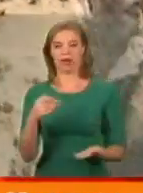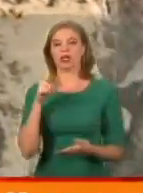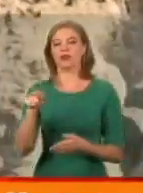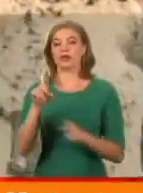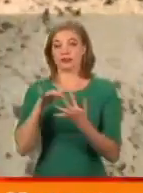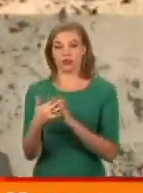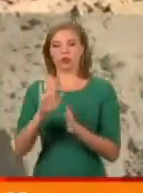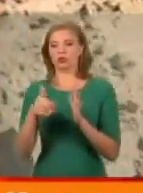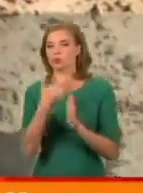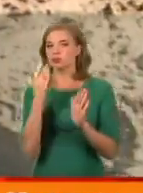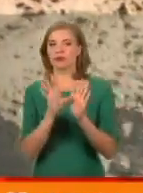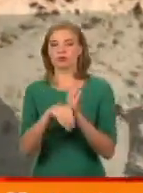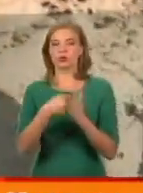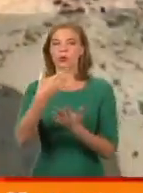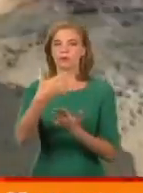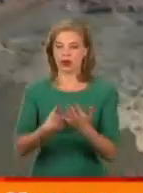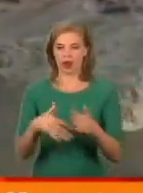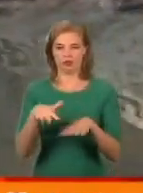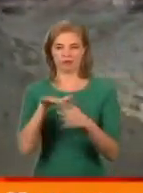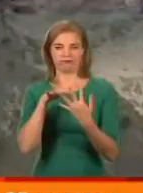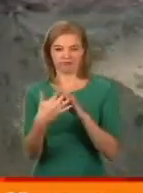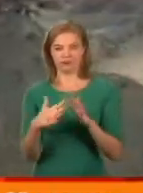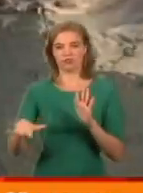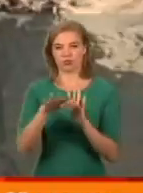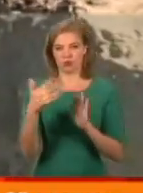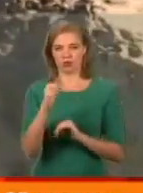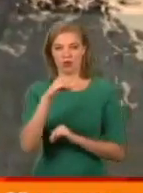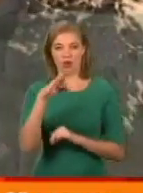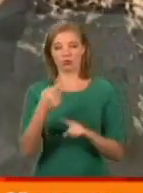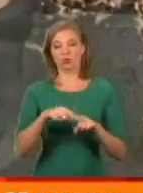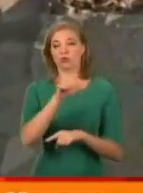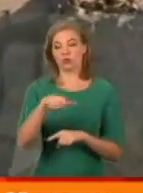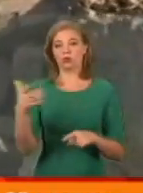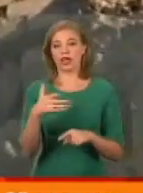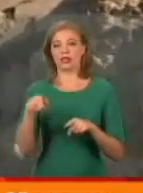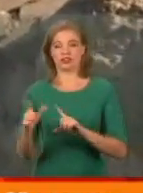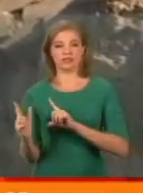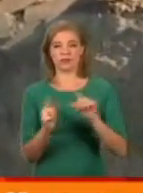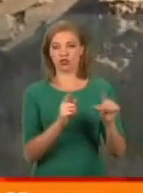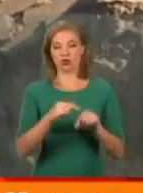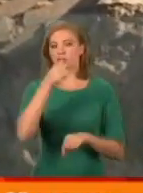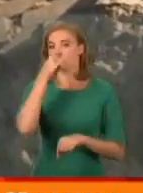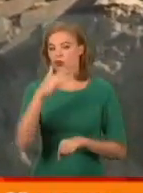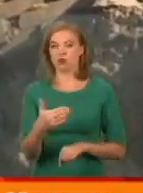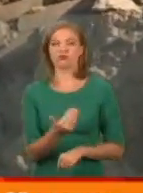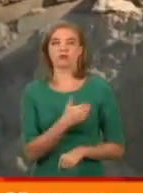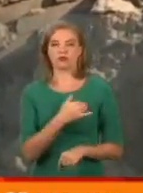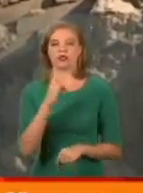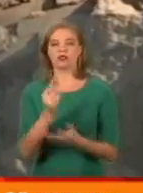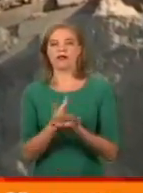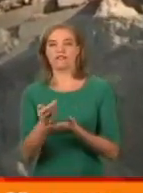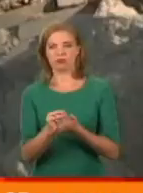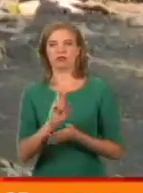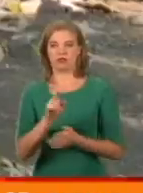і досі не внесено до переліку населених пунктів зони АТО. А тому люди, які звідси виїжджають, не можуть претендувати на виплати